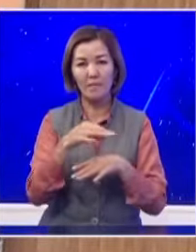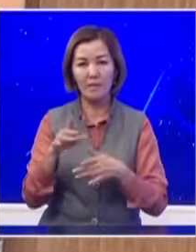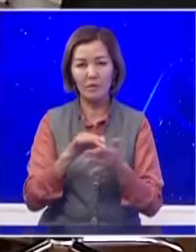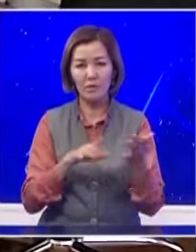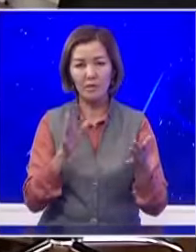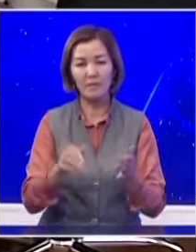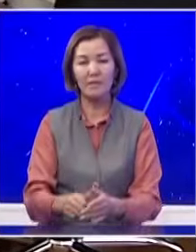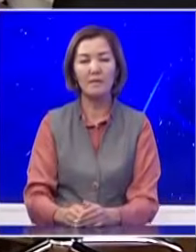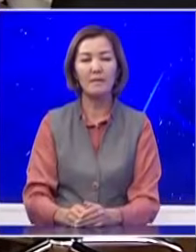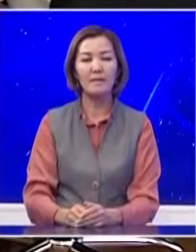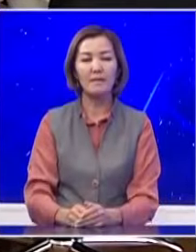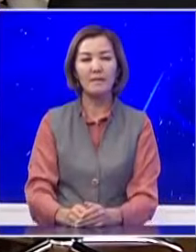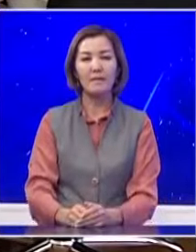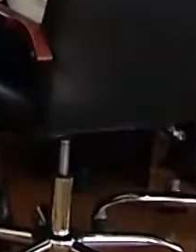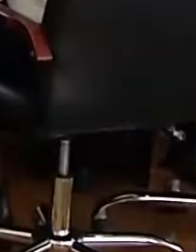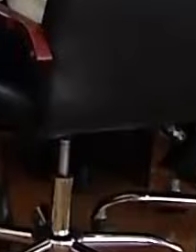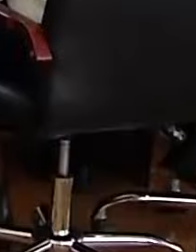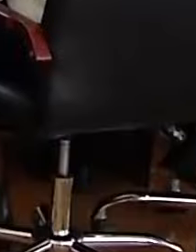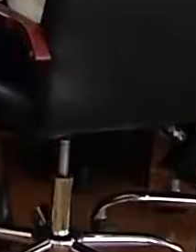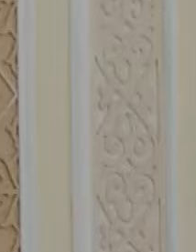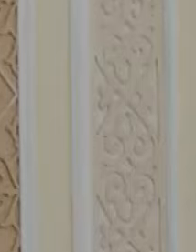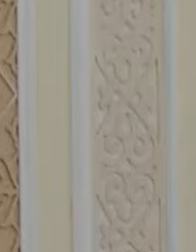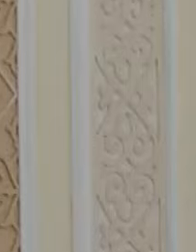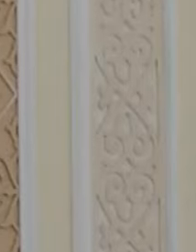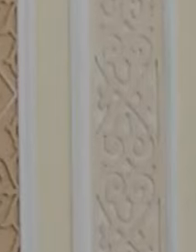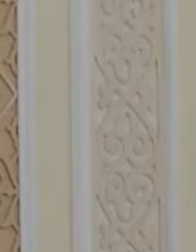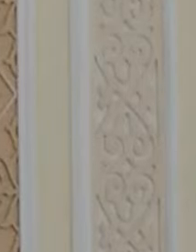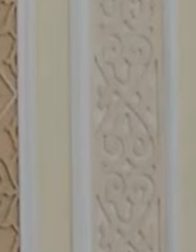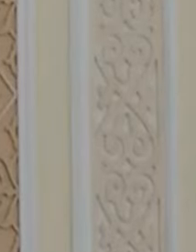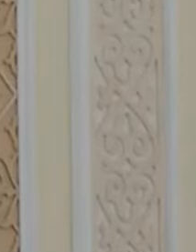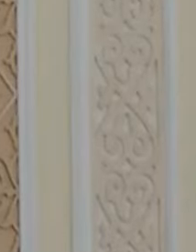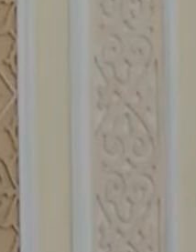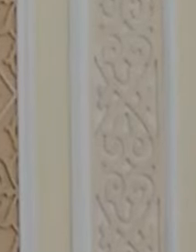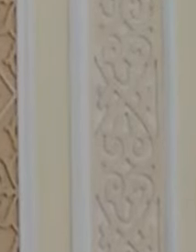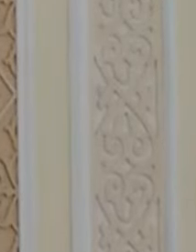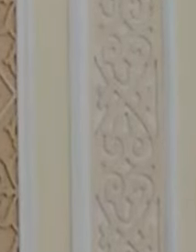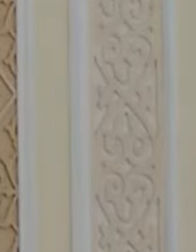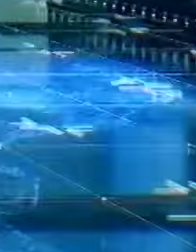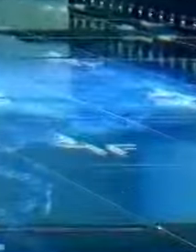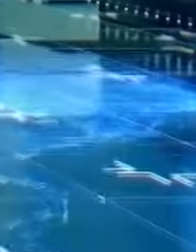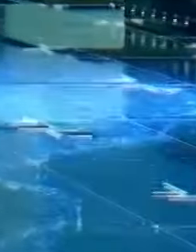жалғасатын болады. Камила Тынштай, Жаслан Шымкенже, Жетісу телеарнасы.